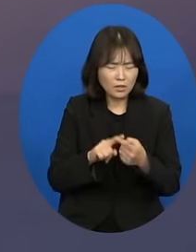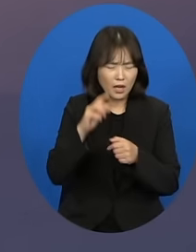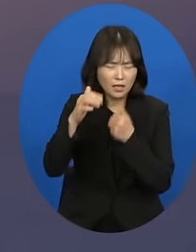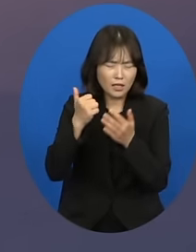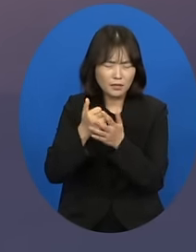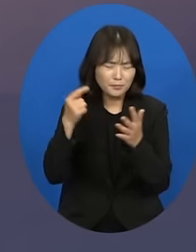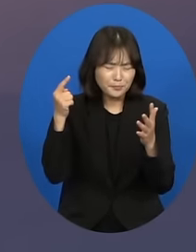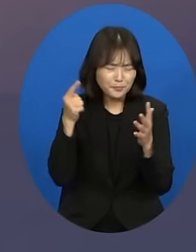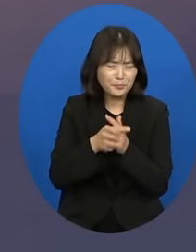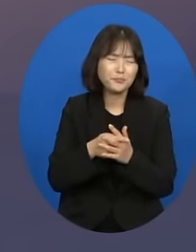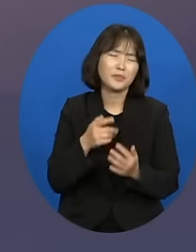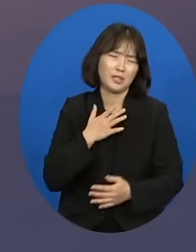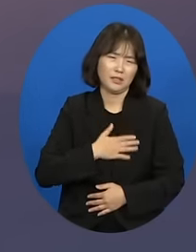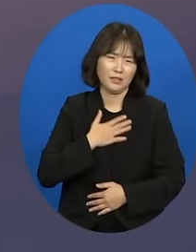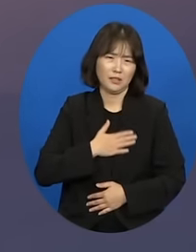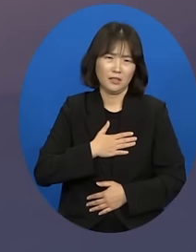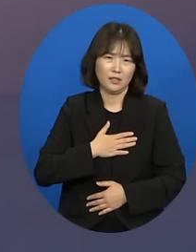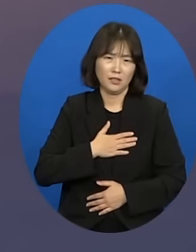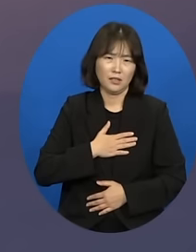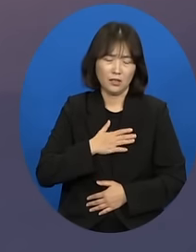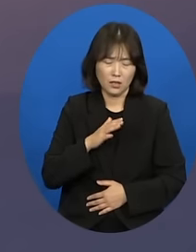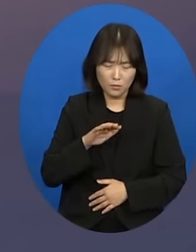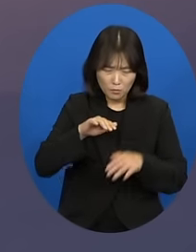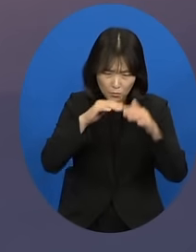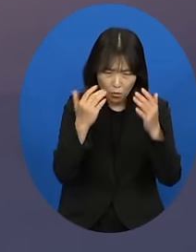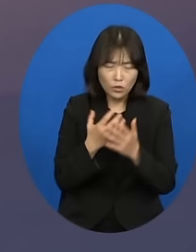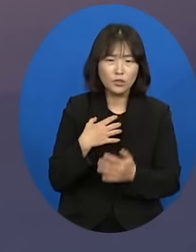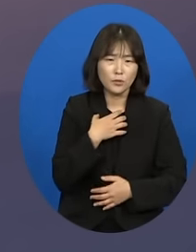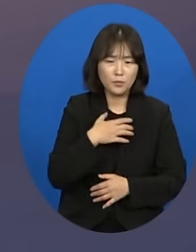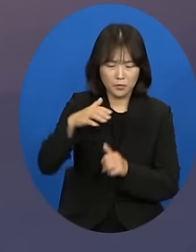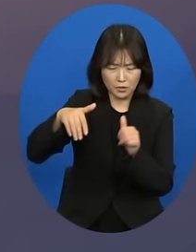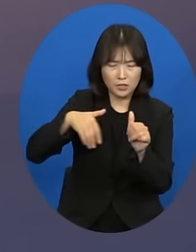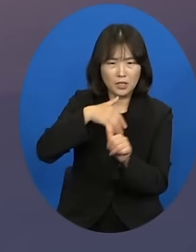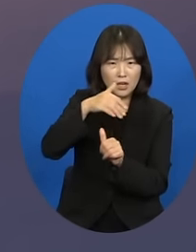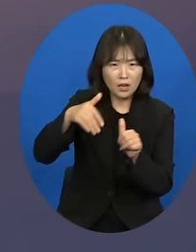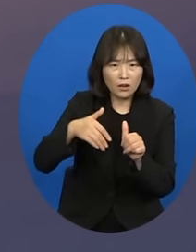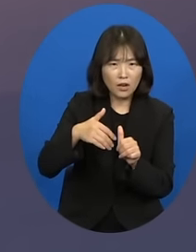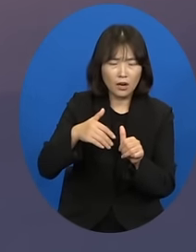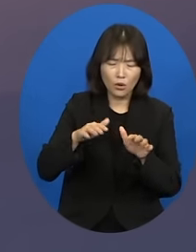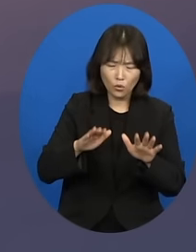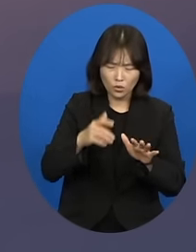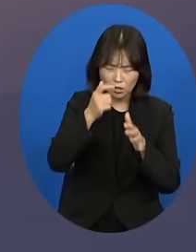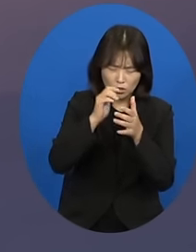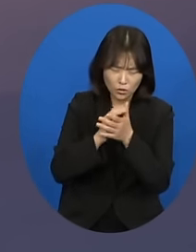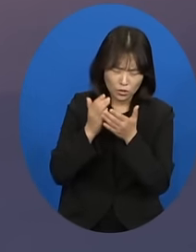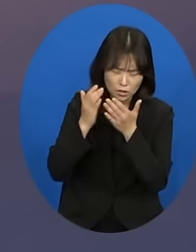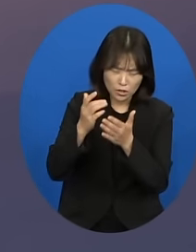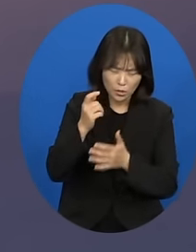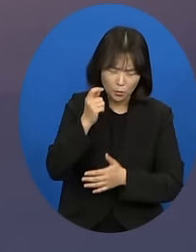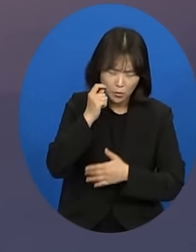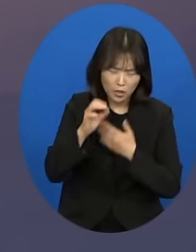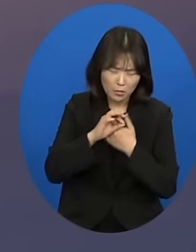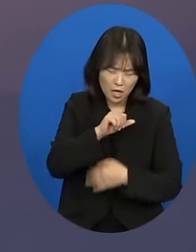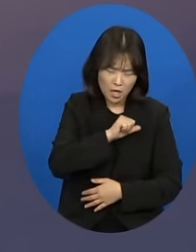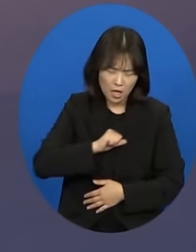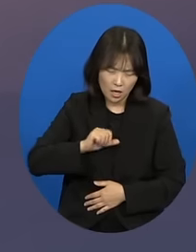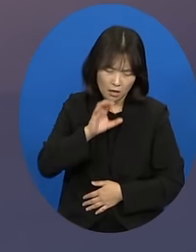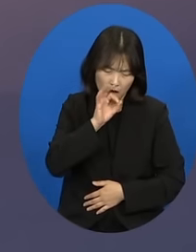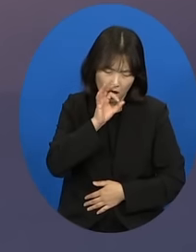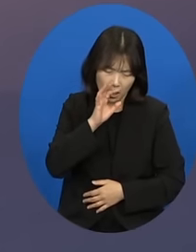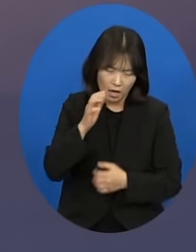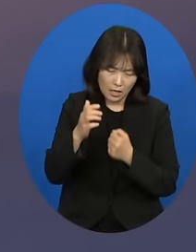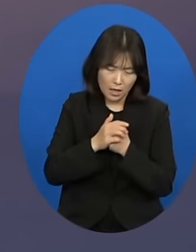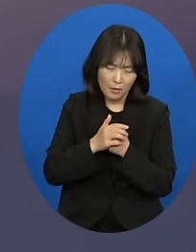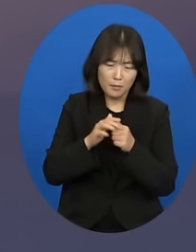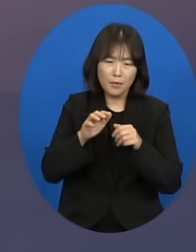모르시겠습니까? 우리의 모든 염려와 상황, 오늘도 도저히 기도하지 않고는 견딜 수 없기에 이 자리에 나온